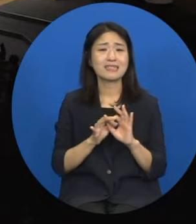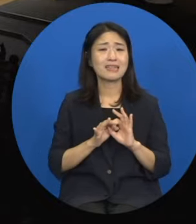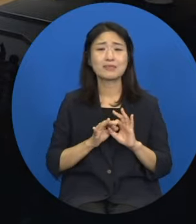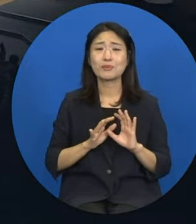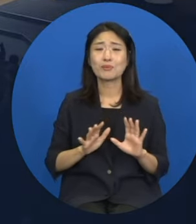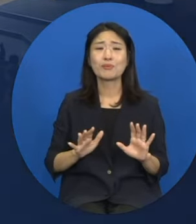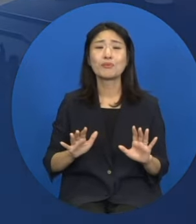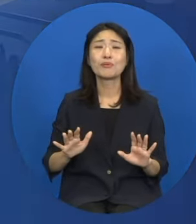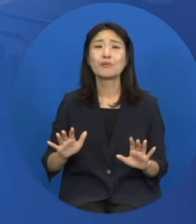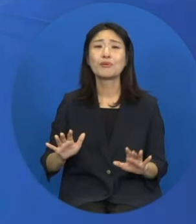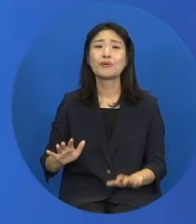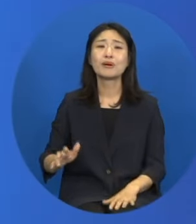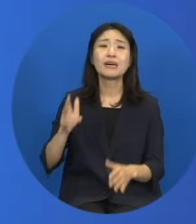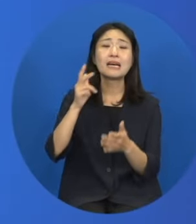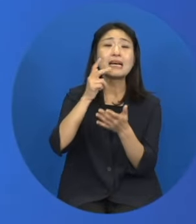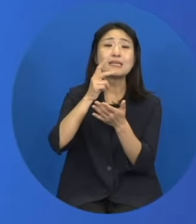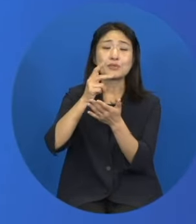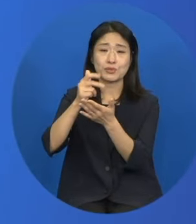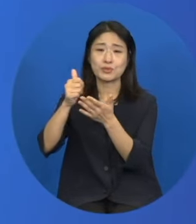지칠지라도